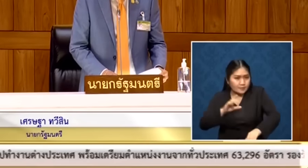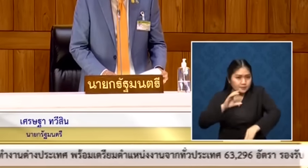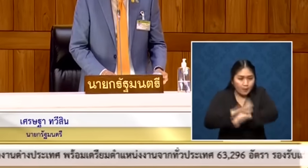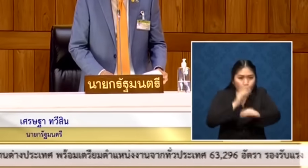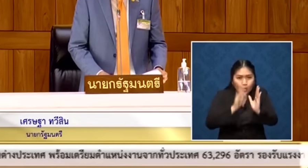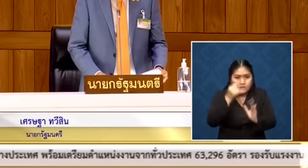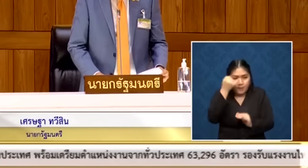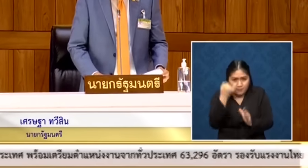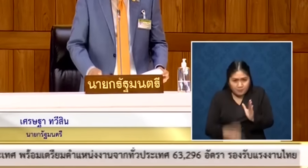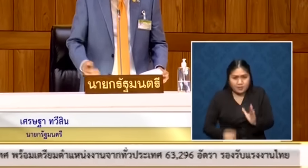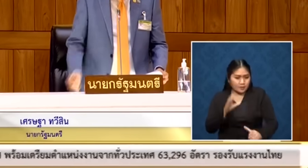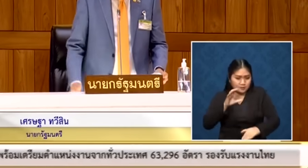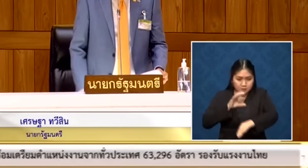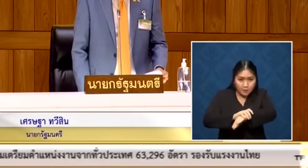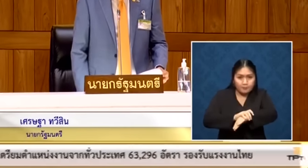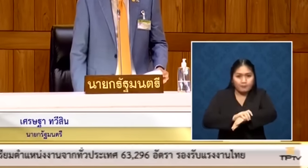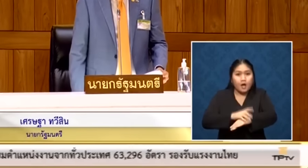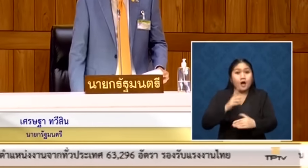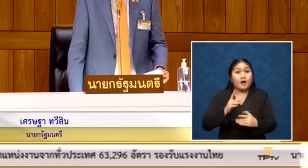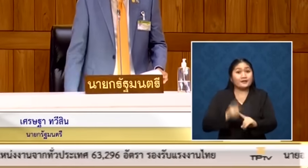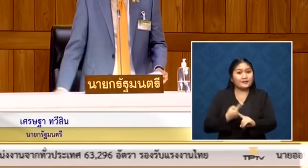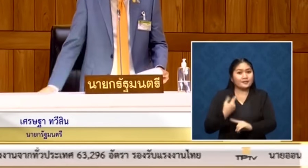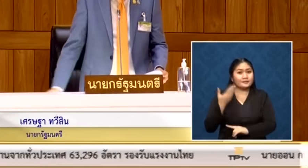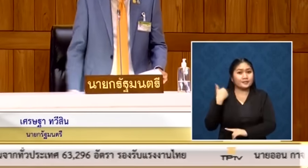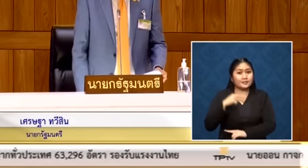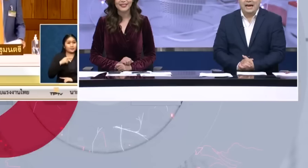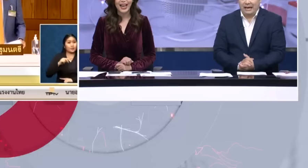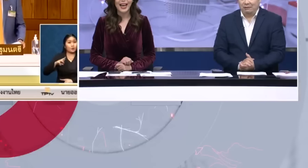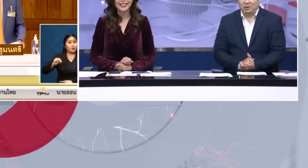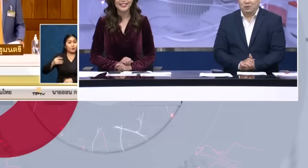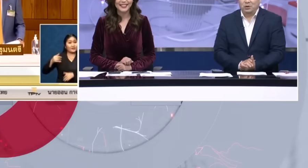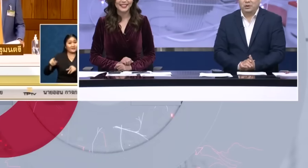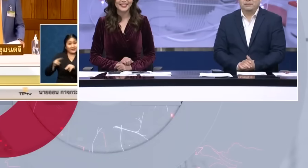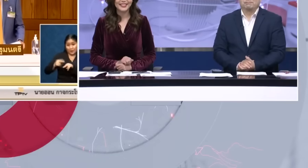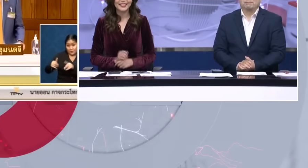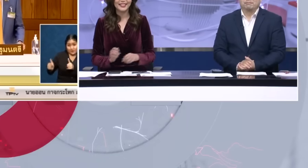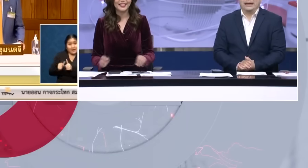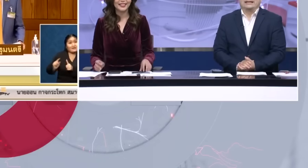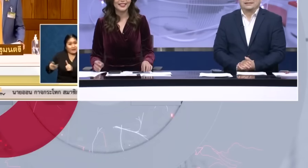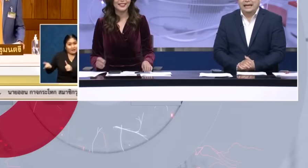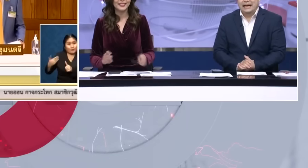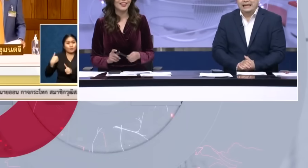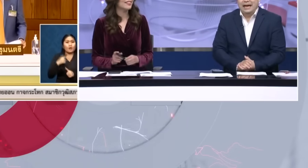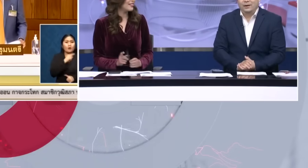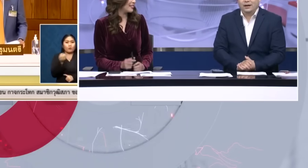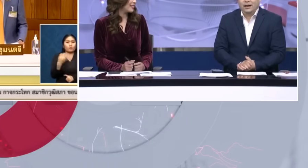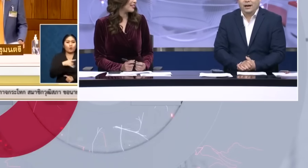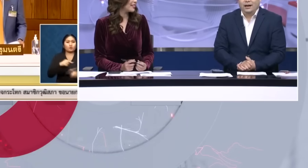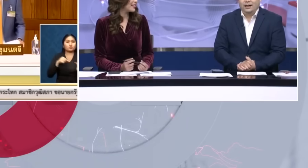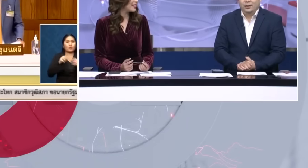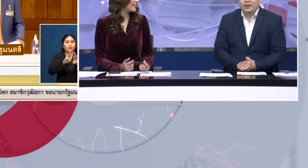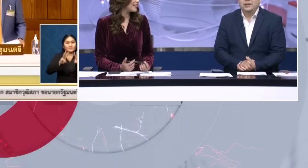ตอบใครอีกหรือเปล่า อันนี้แหมมันก็เป็นนี่ครั้งแรกน ะ ก็เผ็ดกันซะขนาดนี้แ